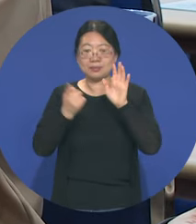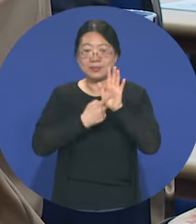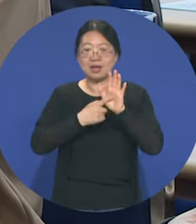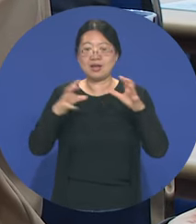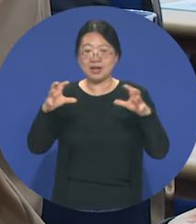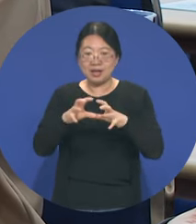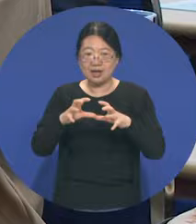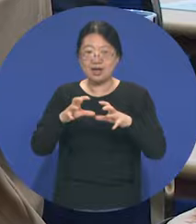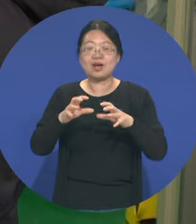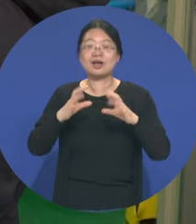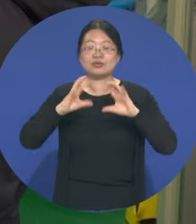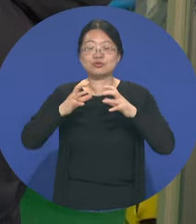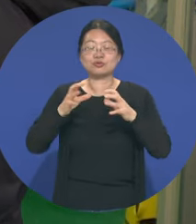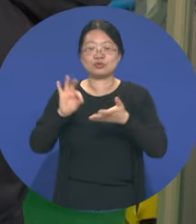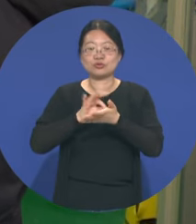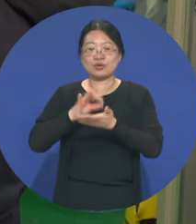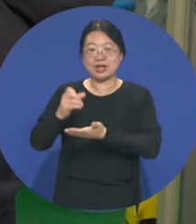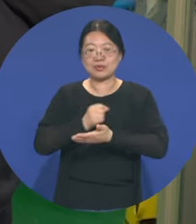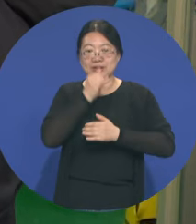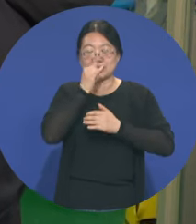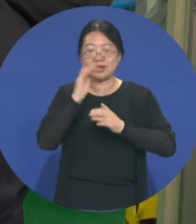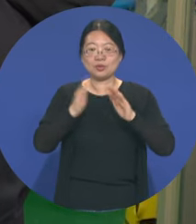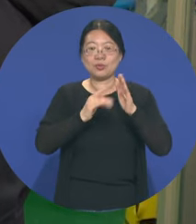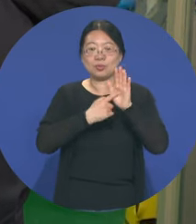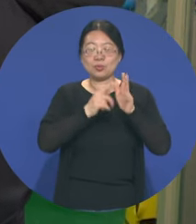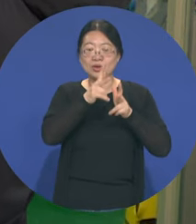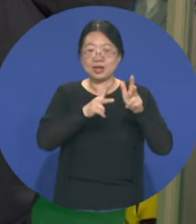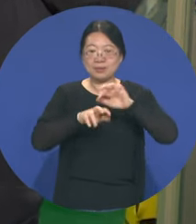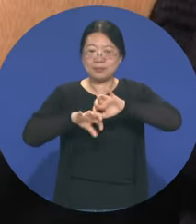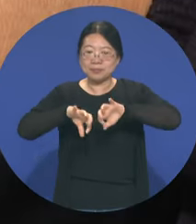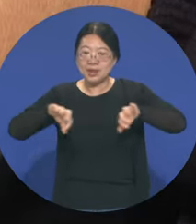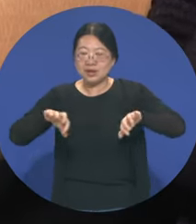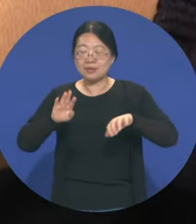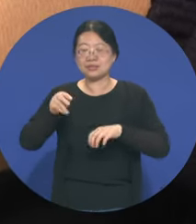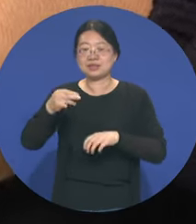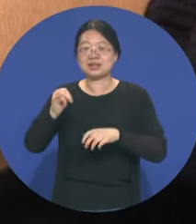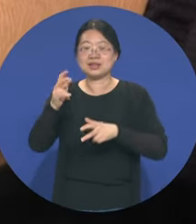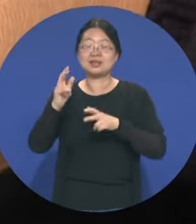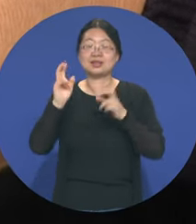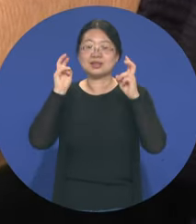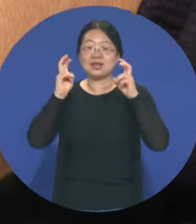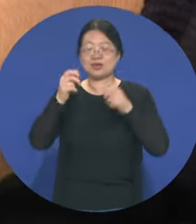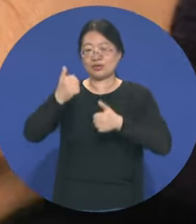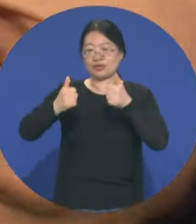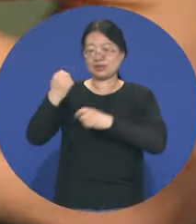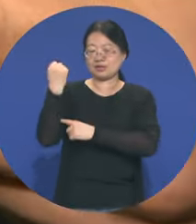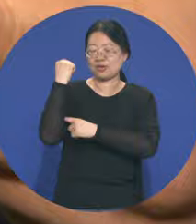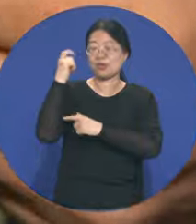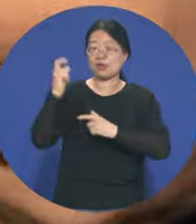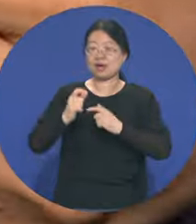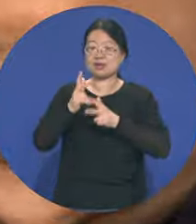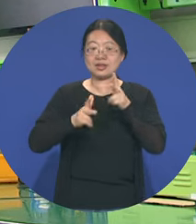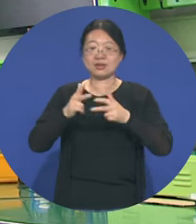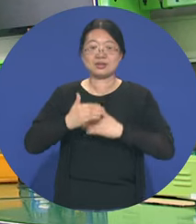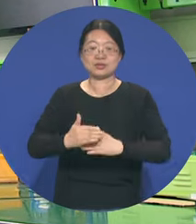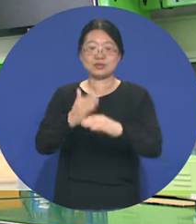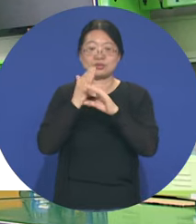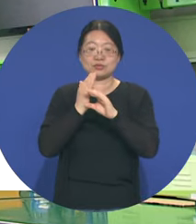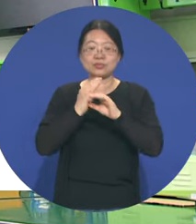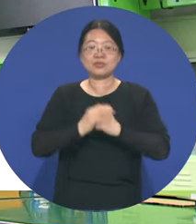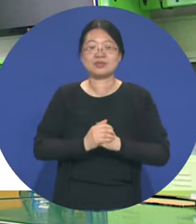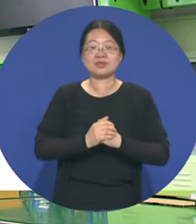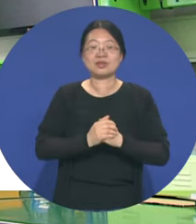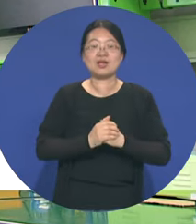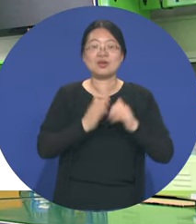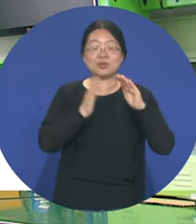국비로 진행됩니다. 이외에 공모 사업과 별개로 경기도 뿌리 기업 경쟁력 강화 사업도 추진합니다. 디지털